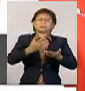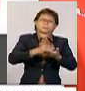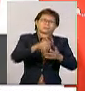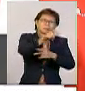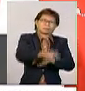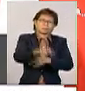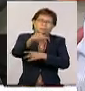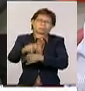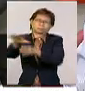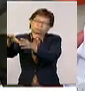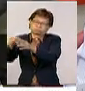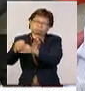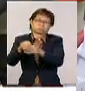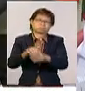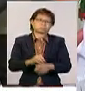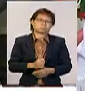terjejas.